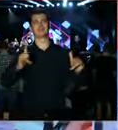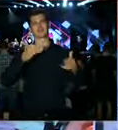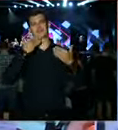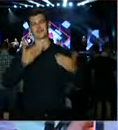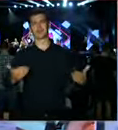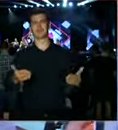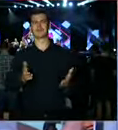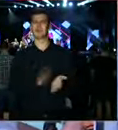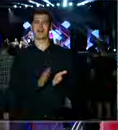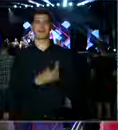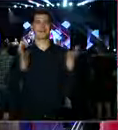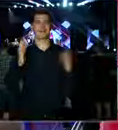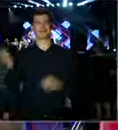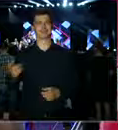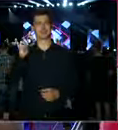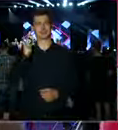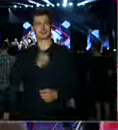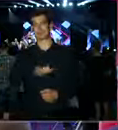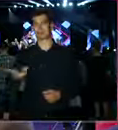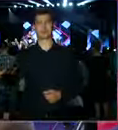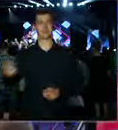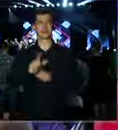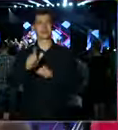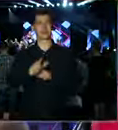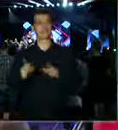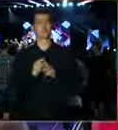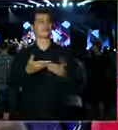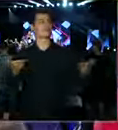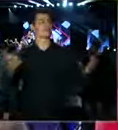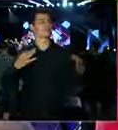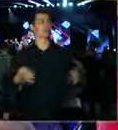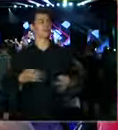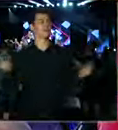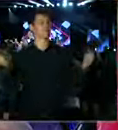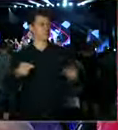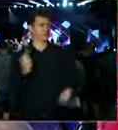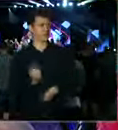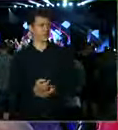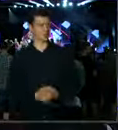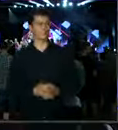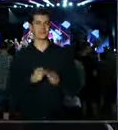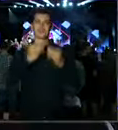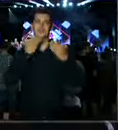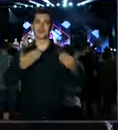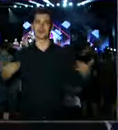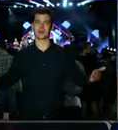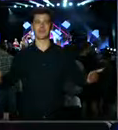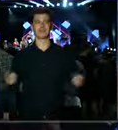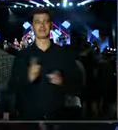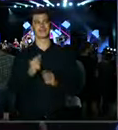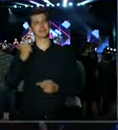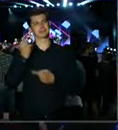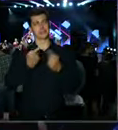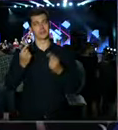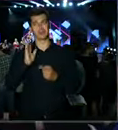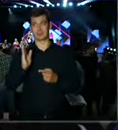Państwo. Wielkie brawa dla naszych kandydatek. Wielkie brawa dla Państwa, że są Państwo z nami. Oczywiście dziękujemy i mamy nadzieję, że